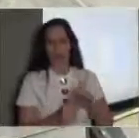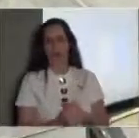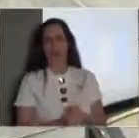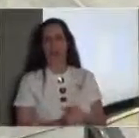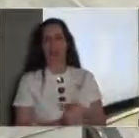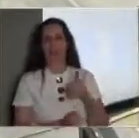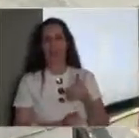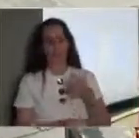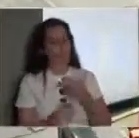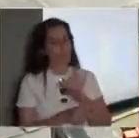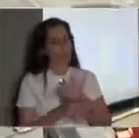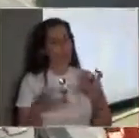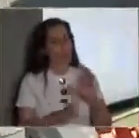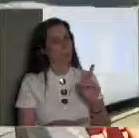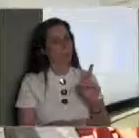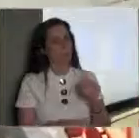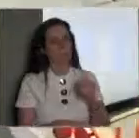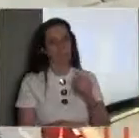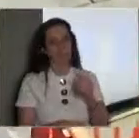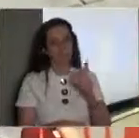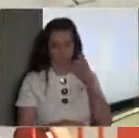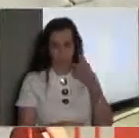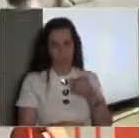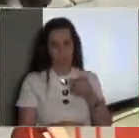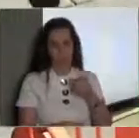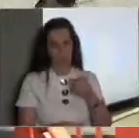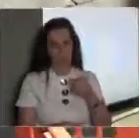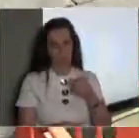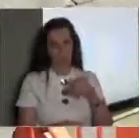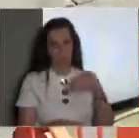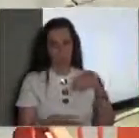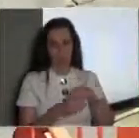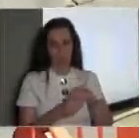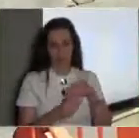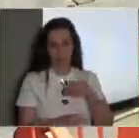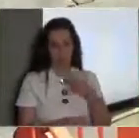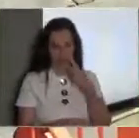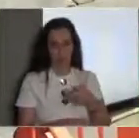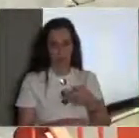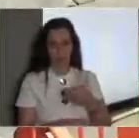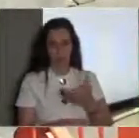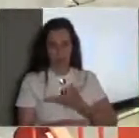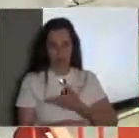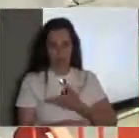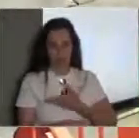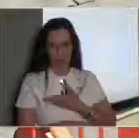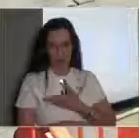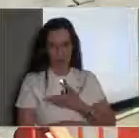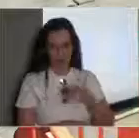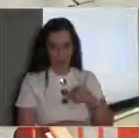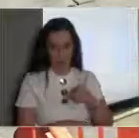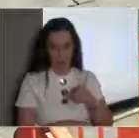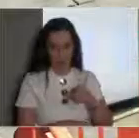האלה. אתה מתעלל בעמך ישראל, ולעניות דעתי אתה חבר במסדר של האילומינטי. אני ראיתי אותך מקבל בעוד כבוד אותך